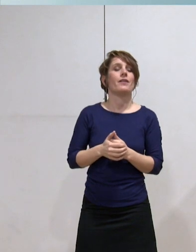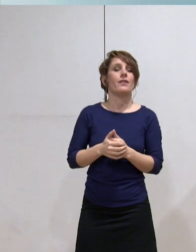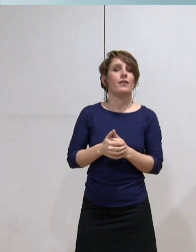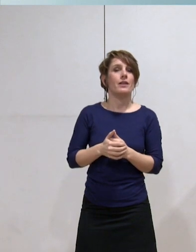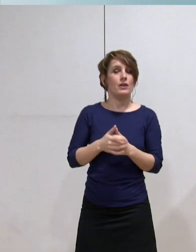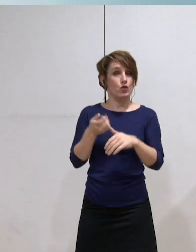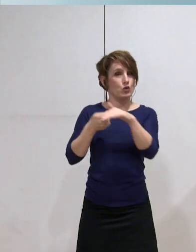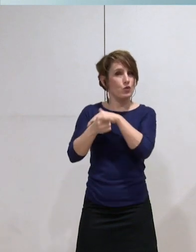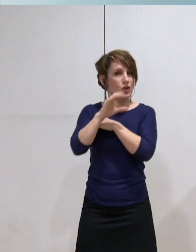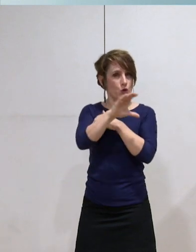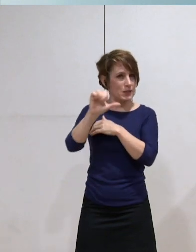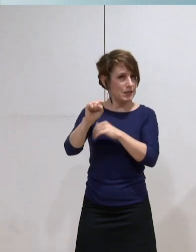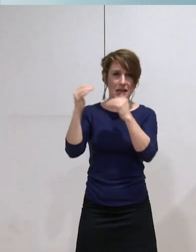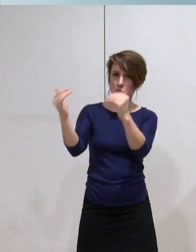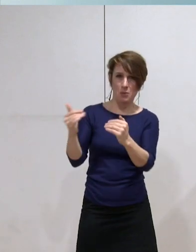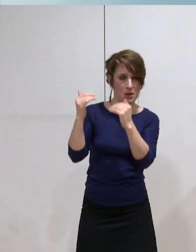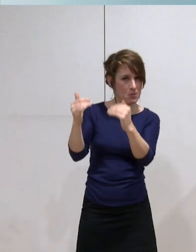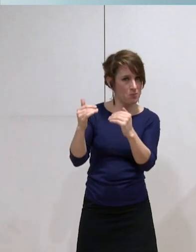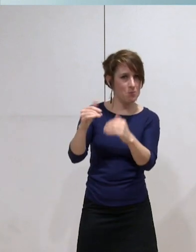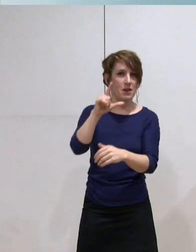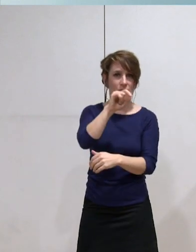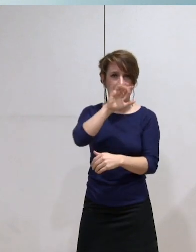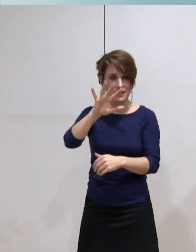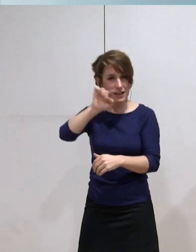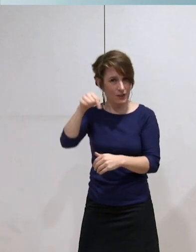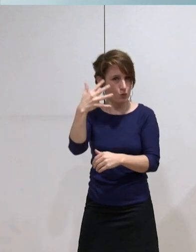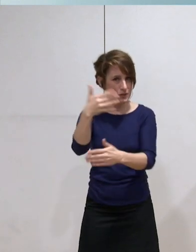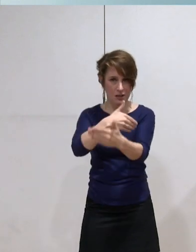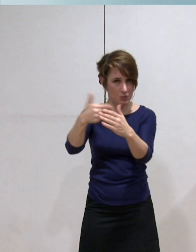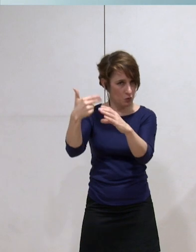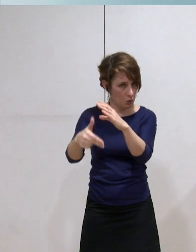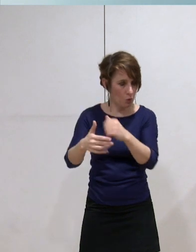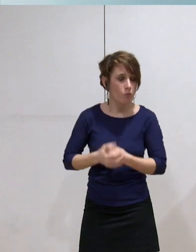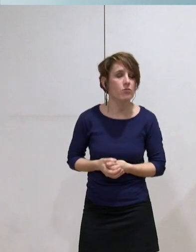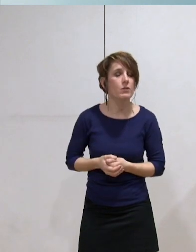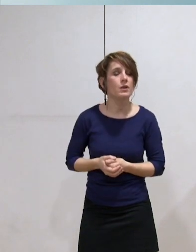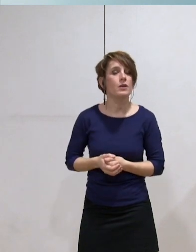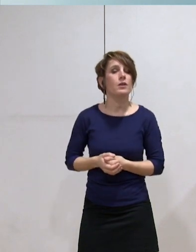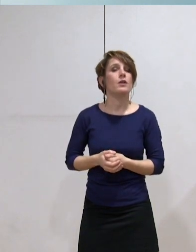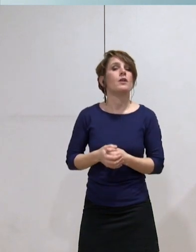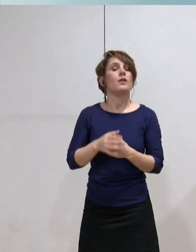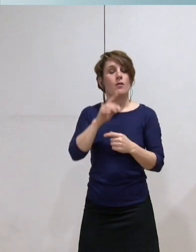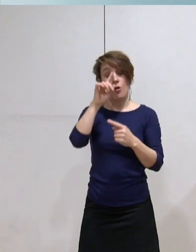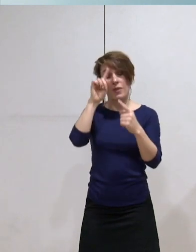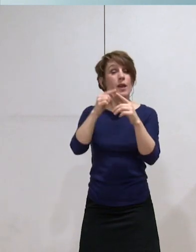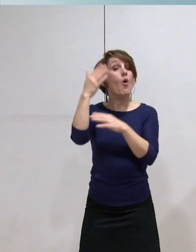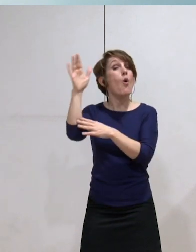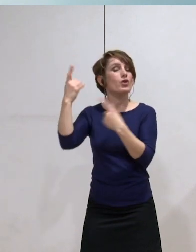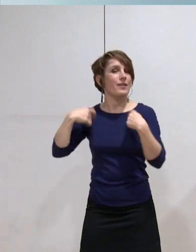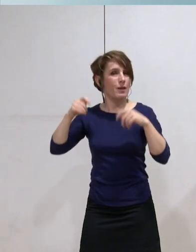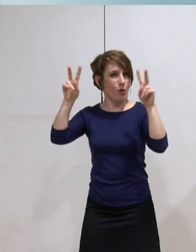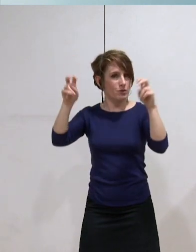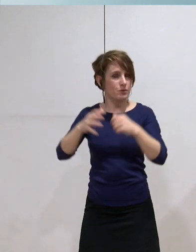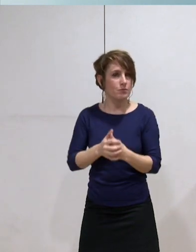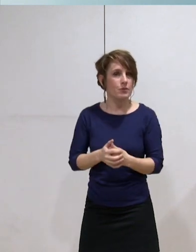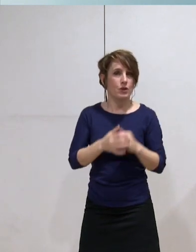CCAS reste inchangé à hauteur de 25,5 million d'euros et le chapitre autrees dépenses passe lui